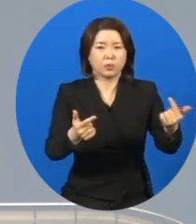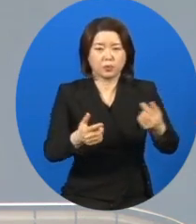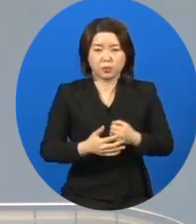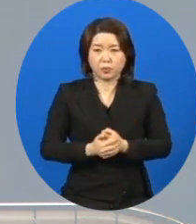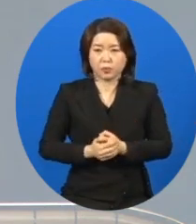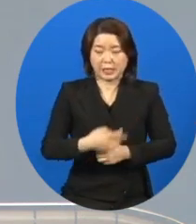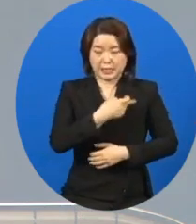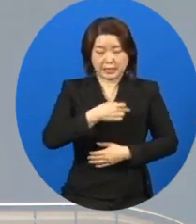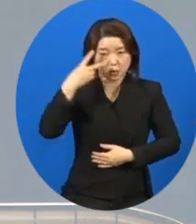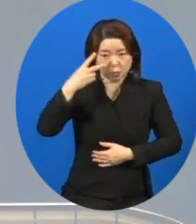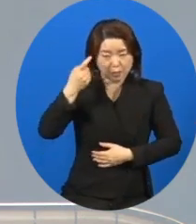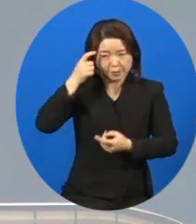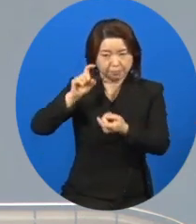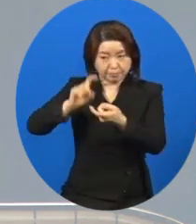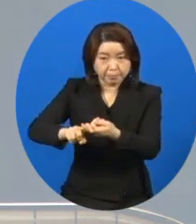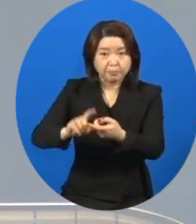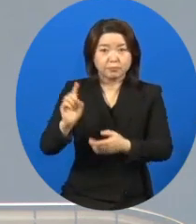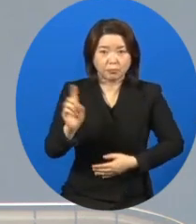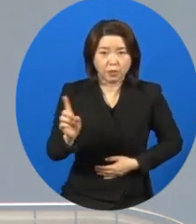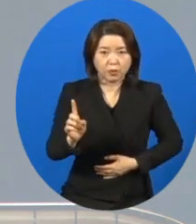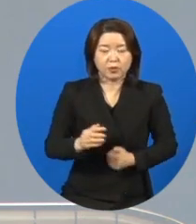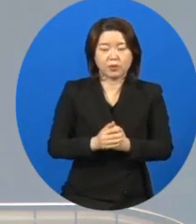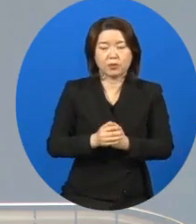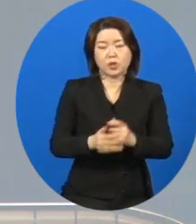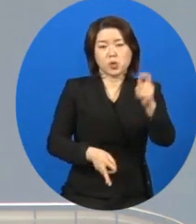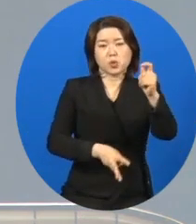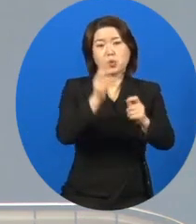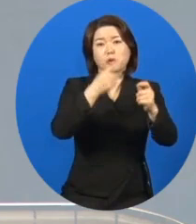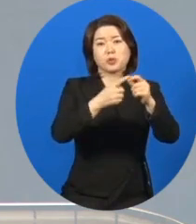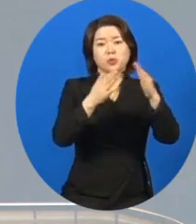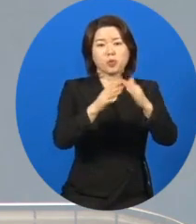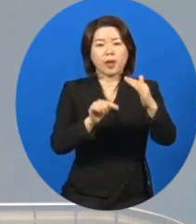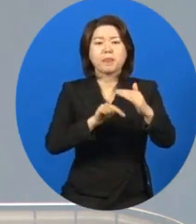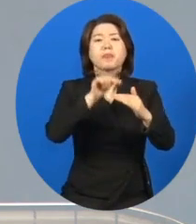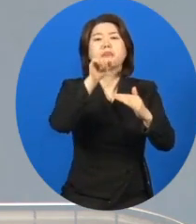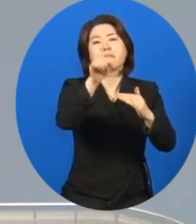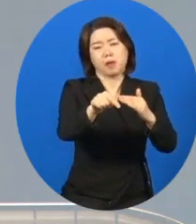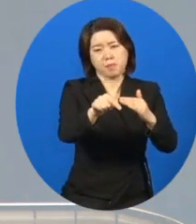사도 바울의 관심은 고린도 교회를 넘어서서